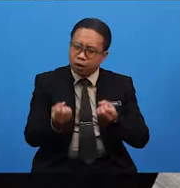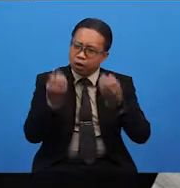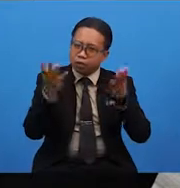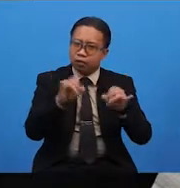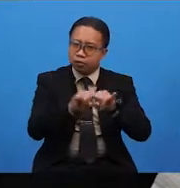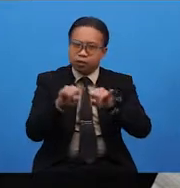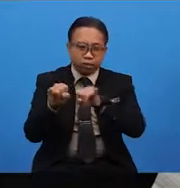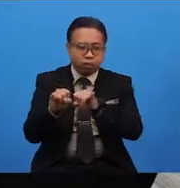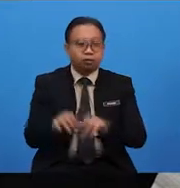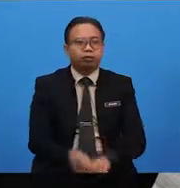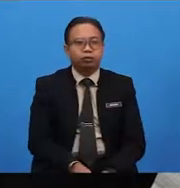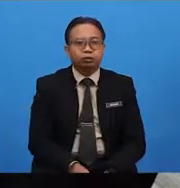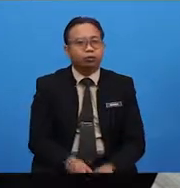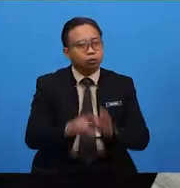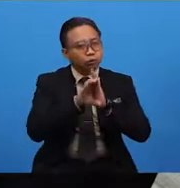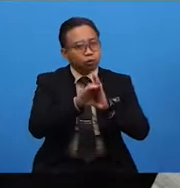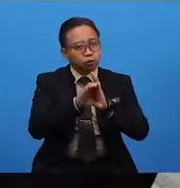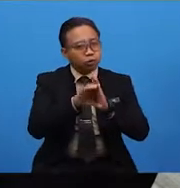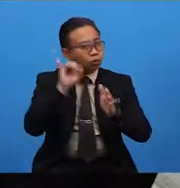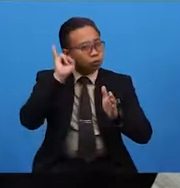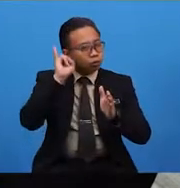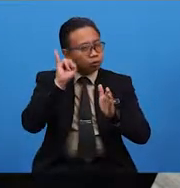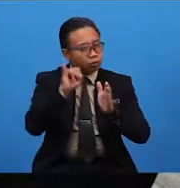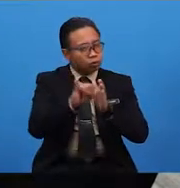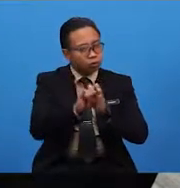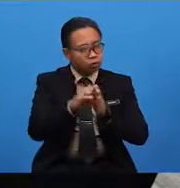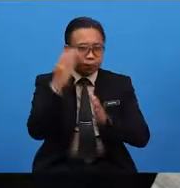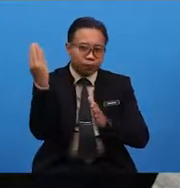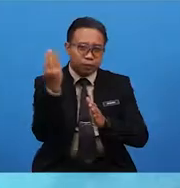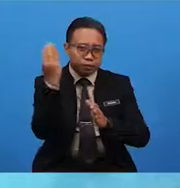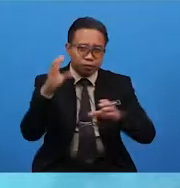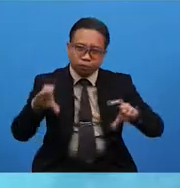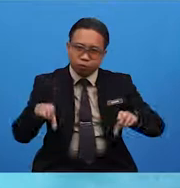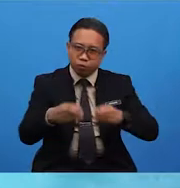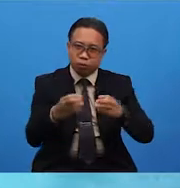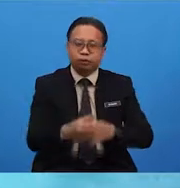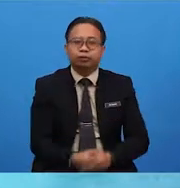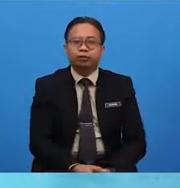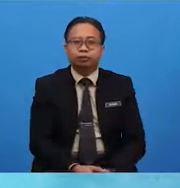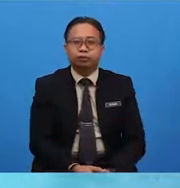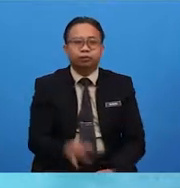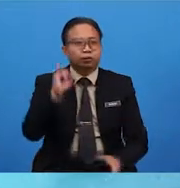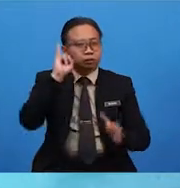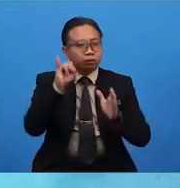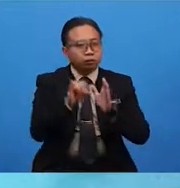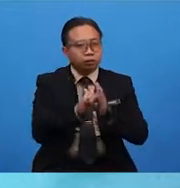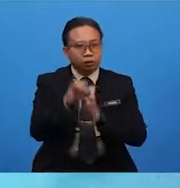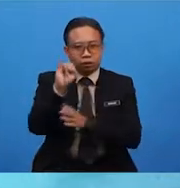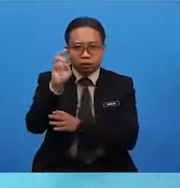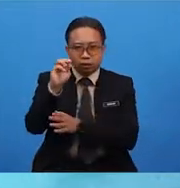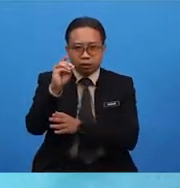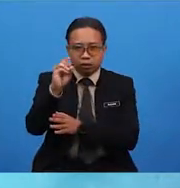jenis contoh jenis ustrasi yang biasa dihasilkan inilah ilustrasi industri dan